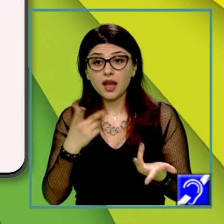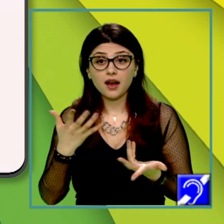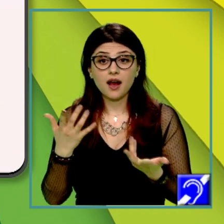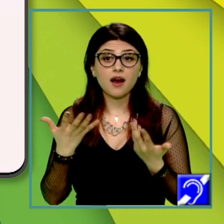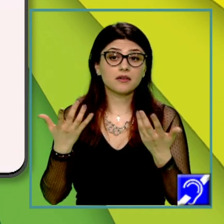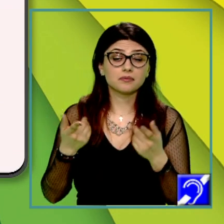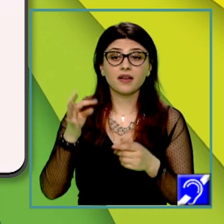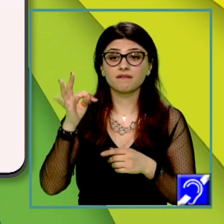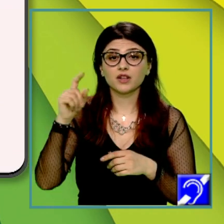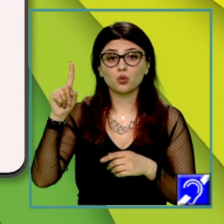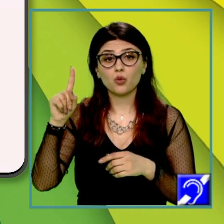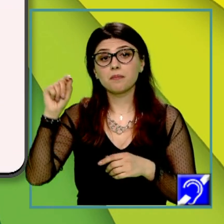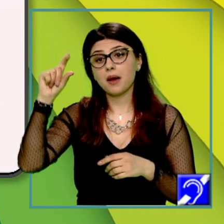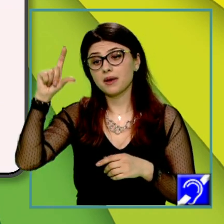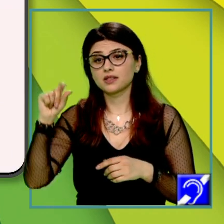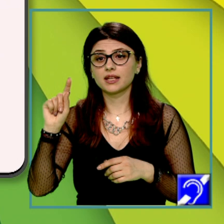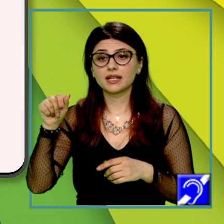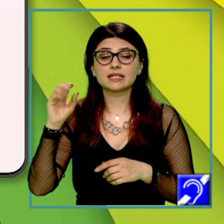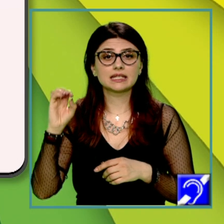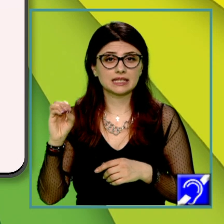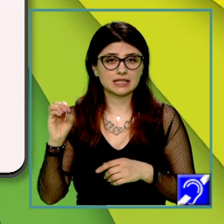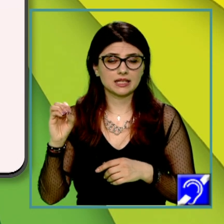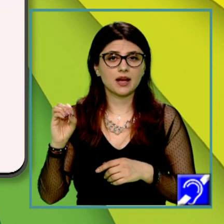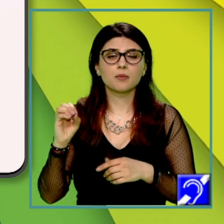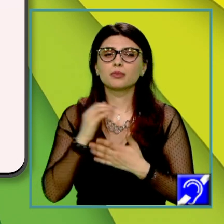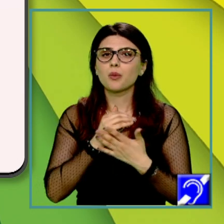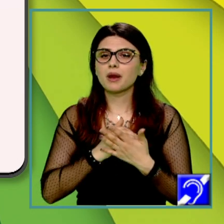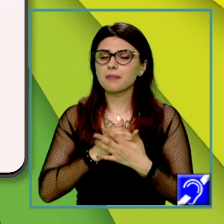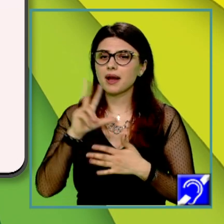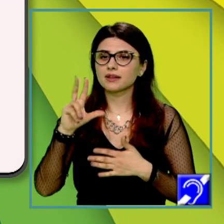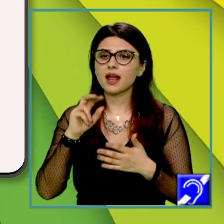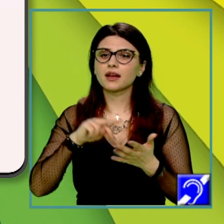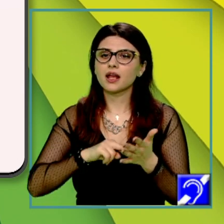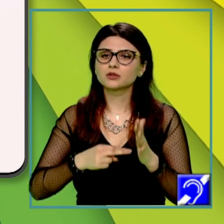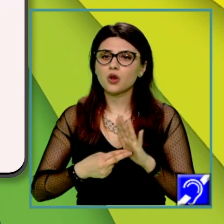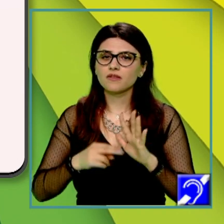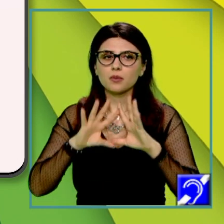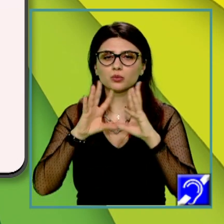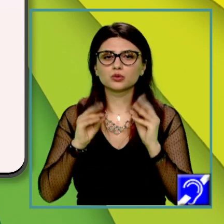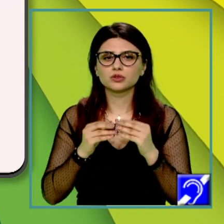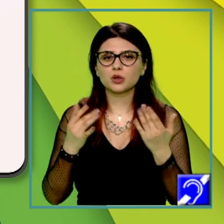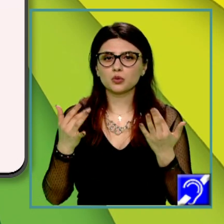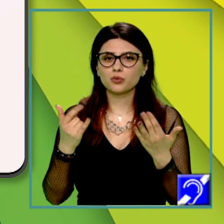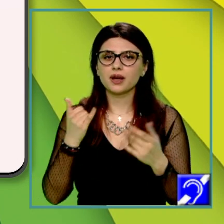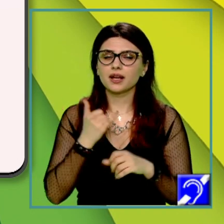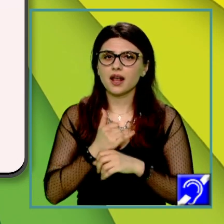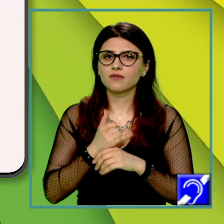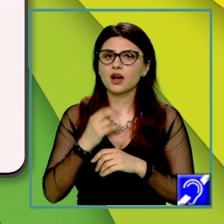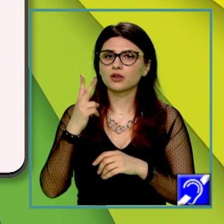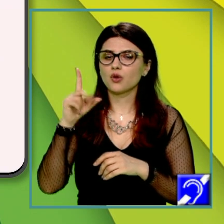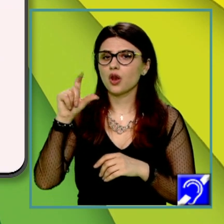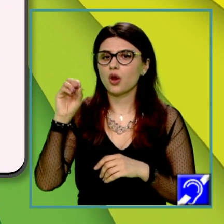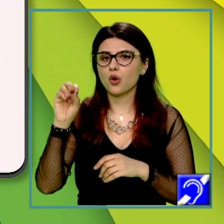relația a f de 1 mai mare sau egal decât 0 3 Rezolvați în mulțimea numerelor reale ecuația 2